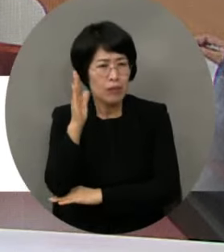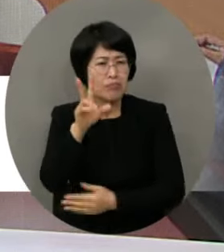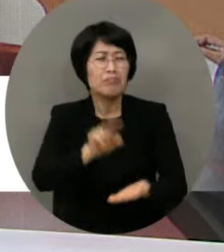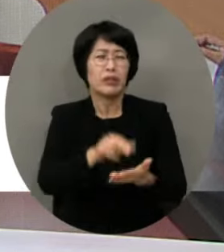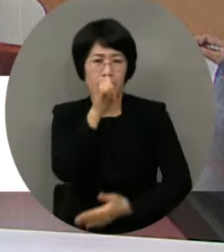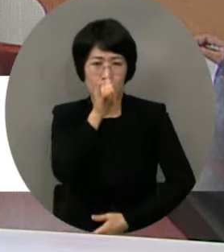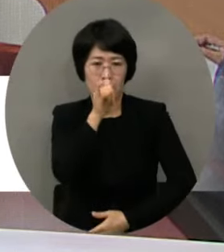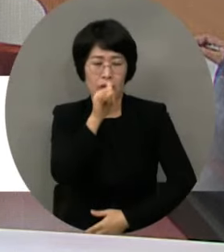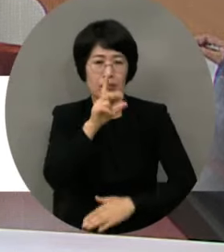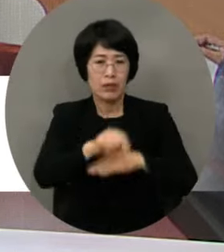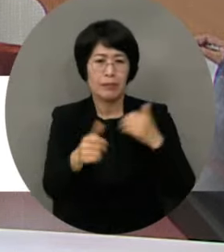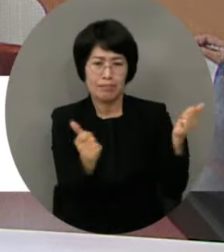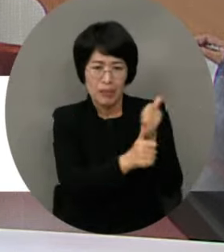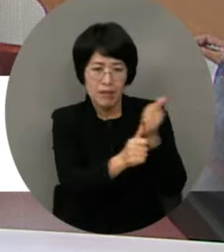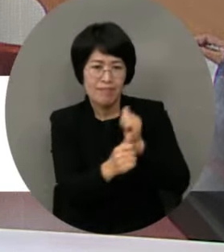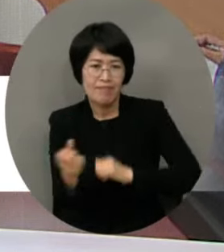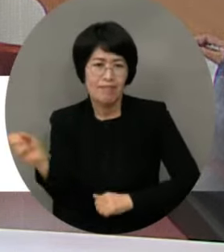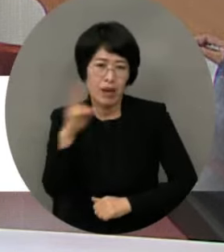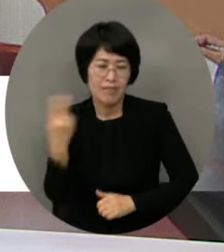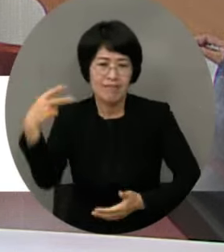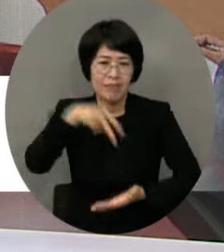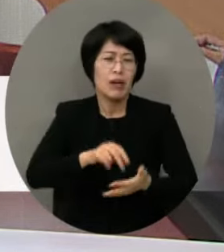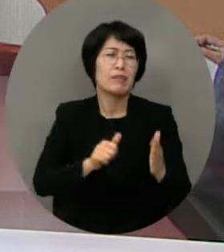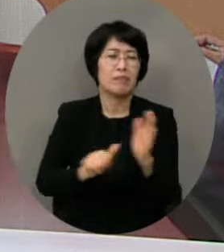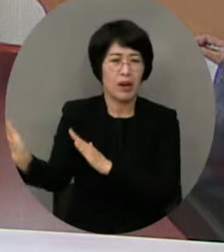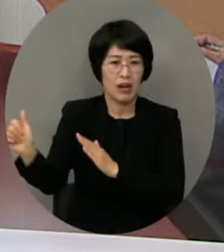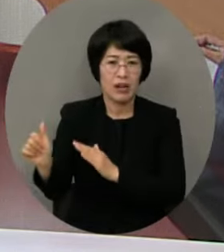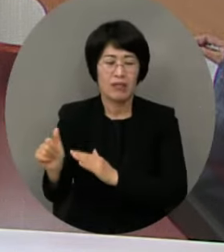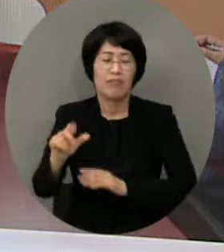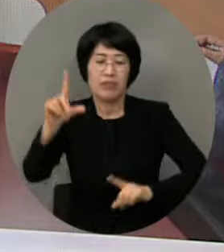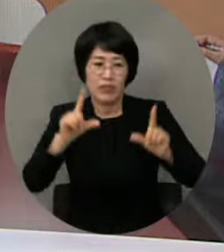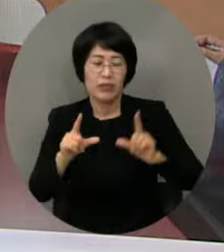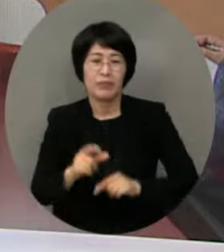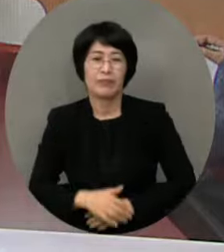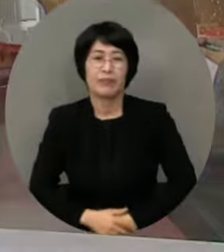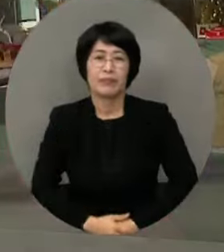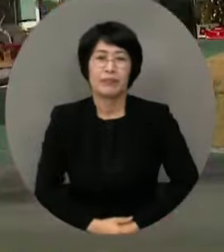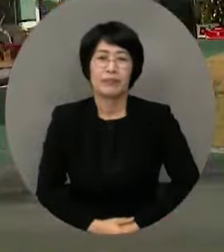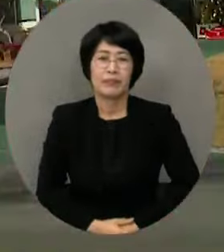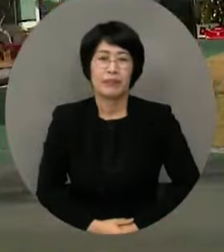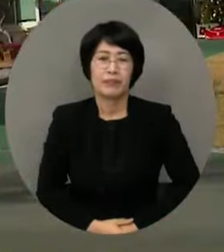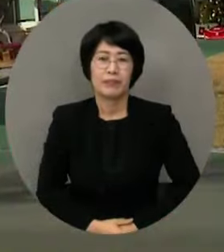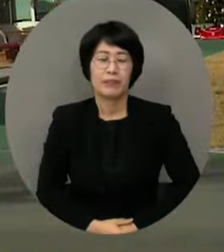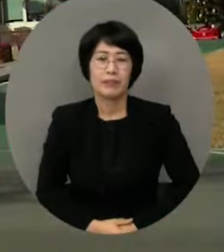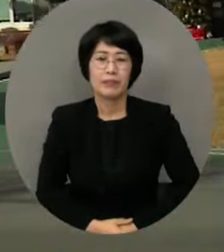있다며 부단체장이 자리를 박차고 나간 겁니다. 박종호 기자입니다.